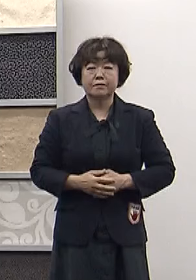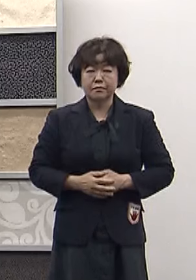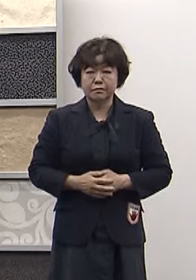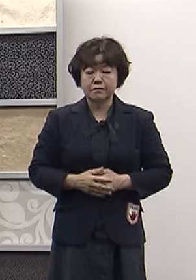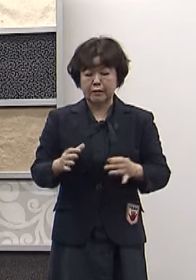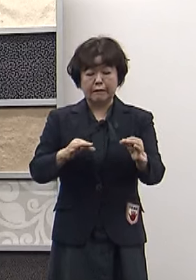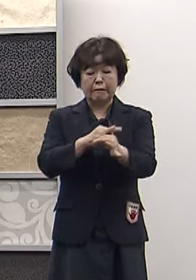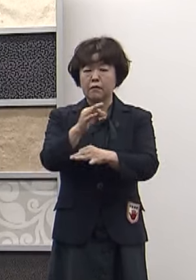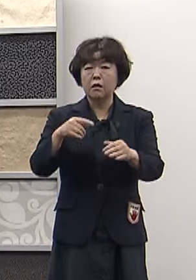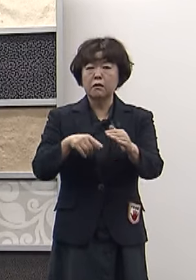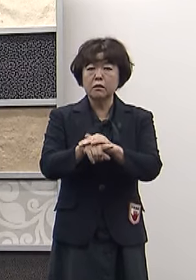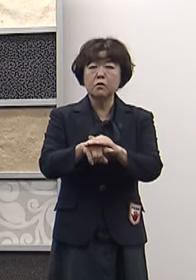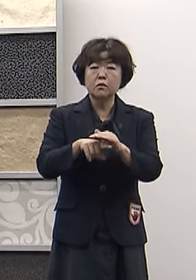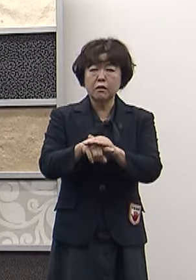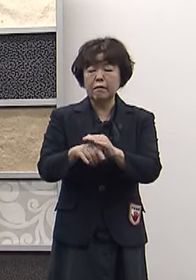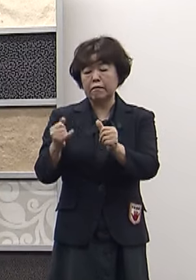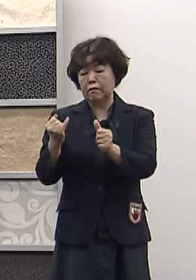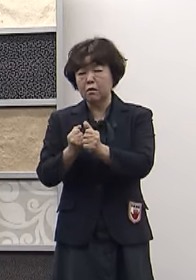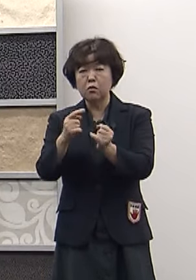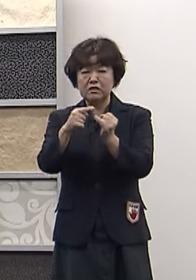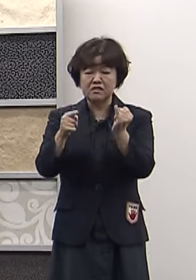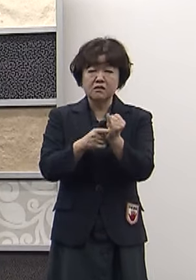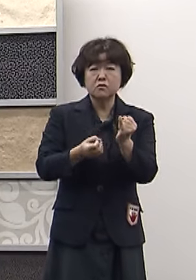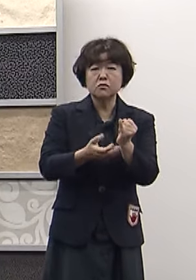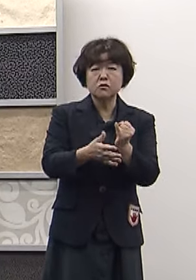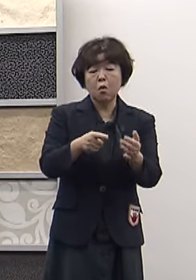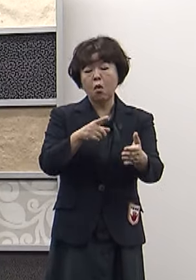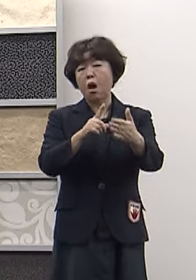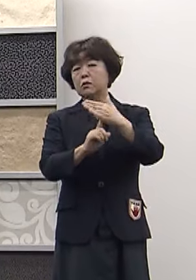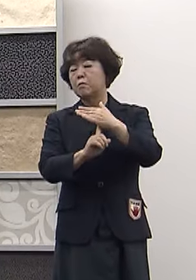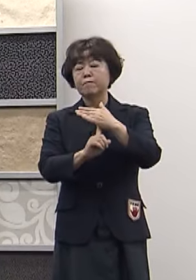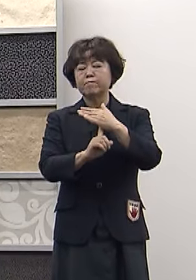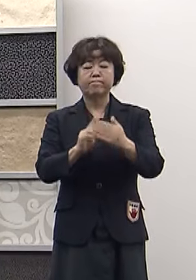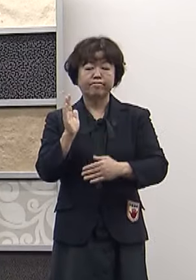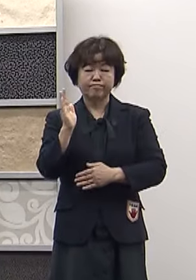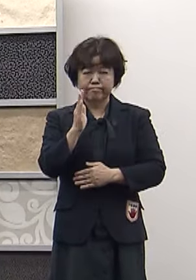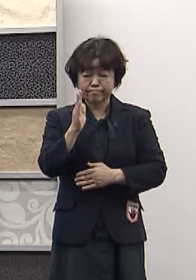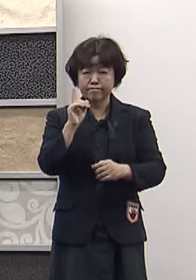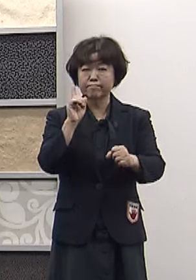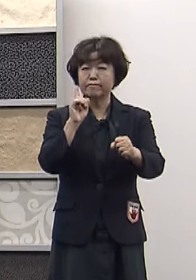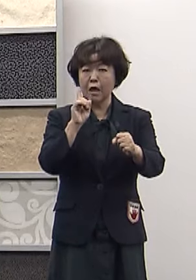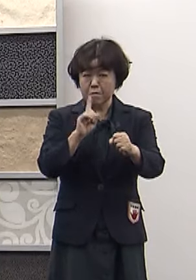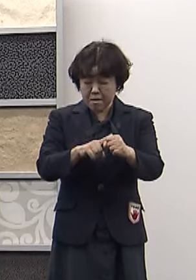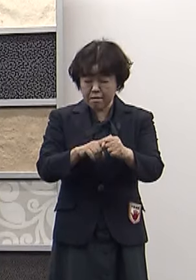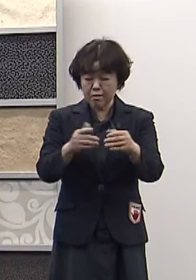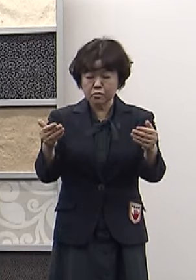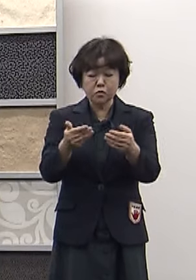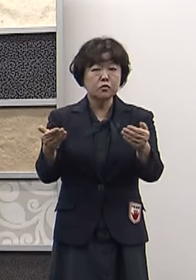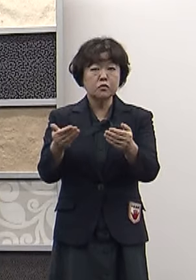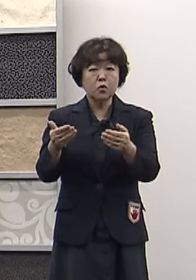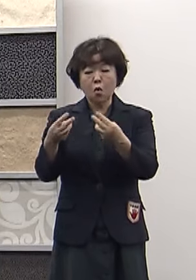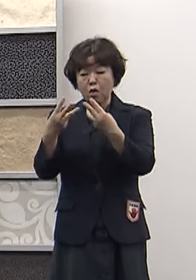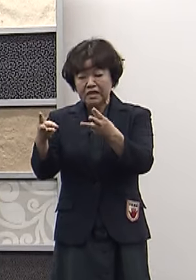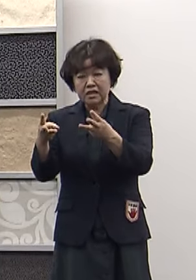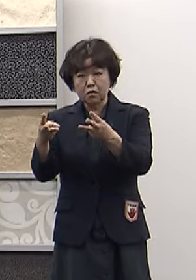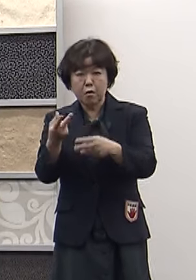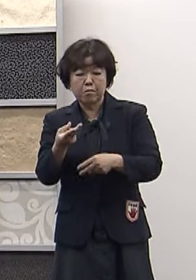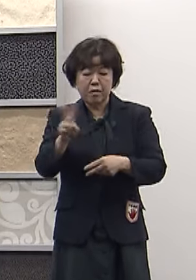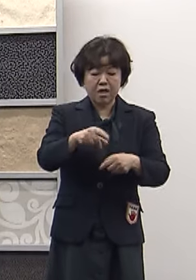経済的な理由で結婚や妊娠、出産などを諦めることがないよう、非正規雇用の正規化を促進をしていく